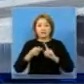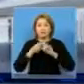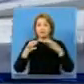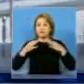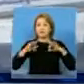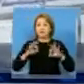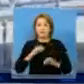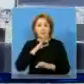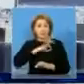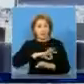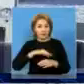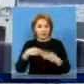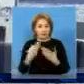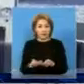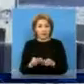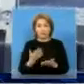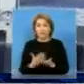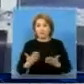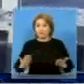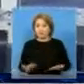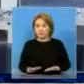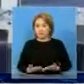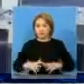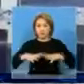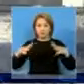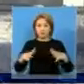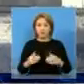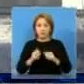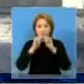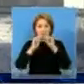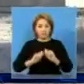орай пайдалануға берілген нысандар жергілікті тұрғындар үшін үлкен сый